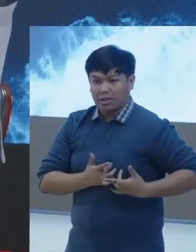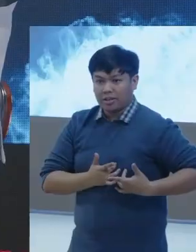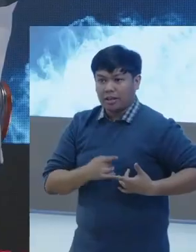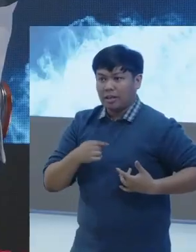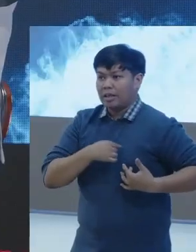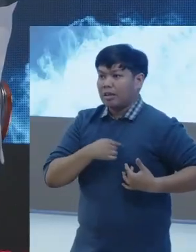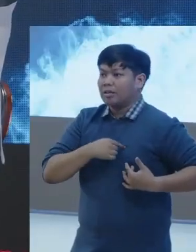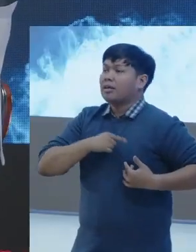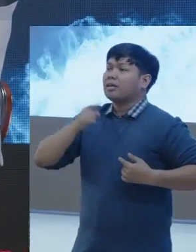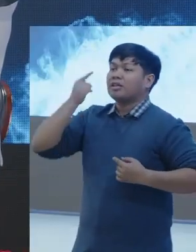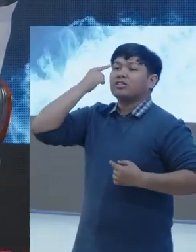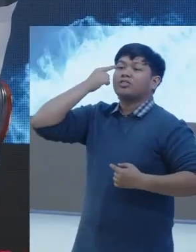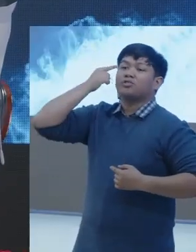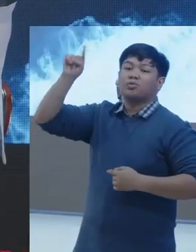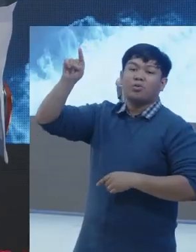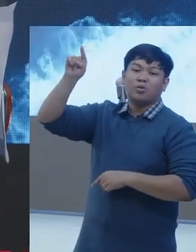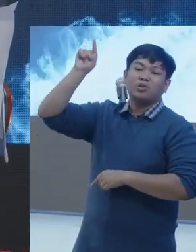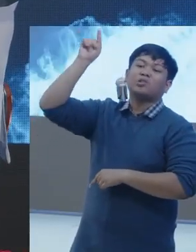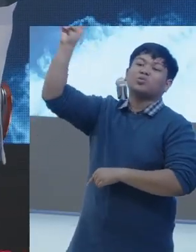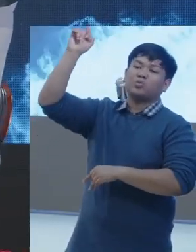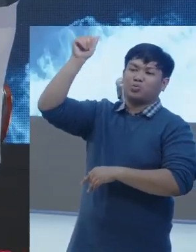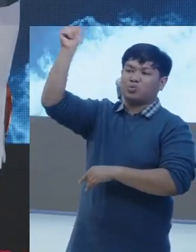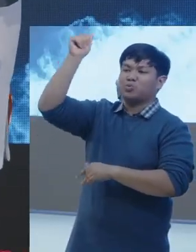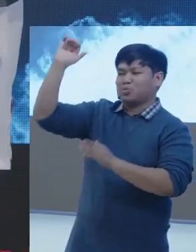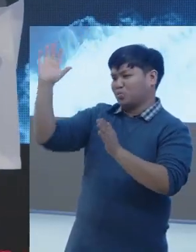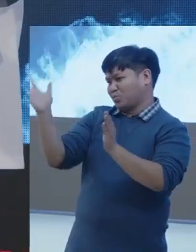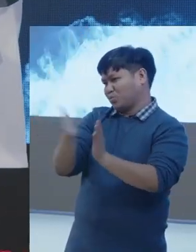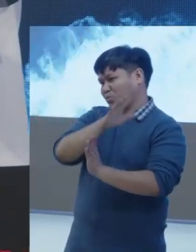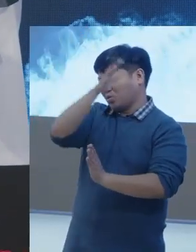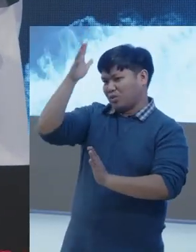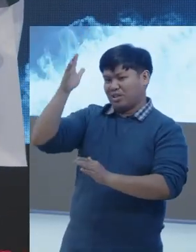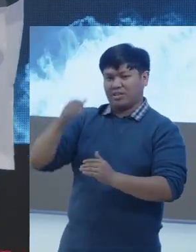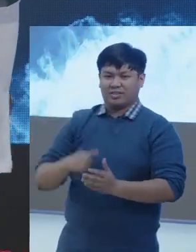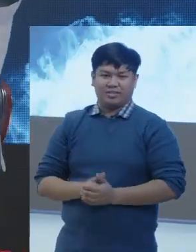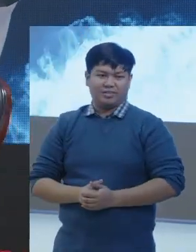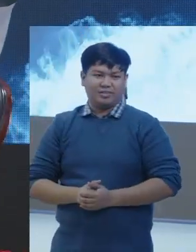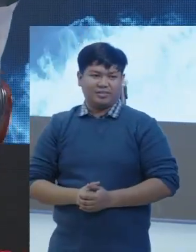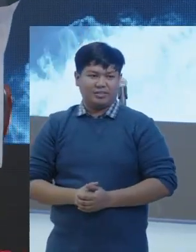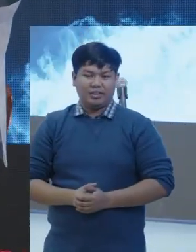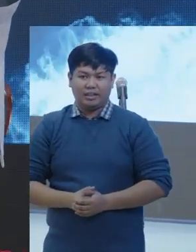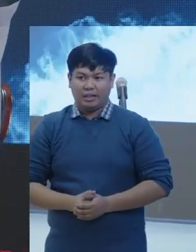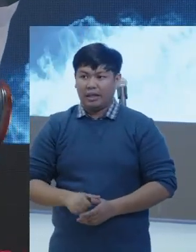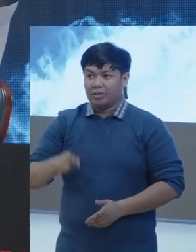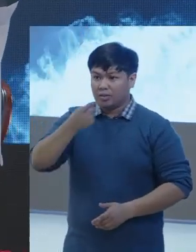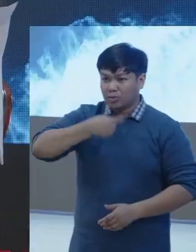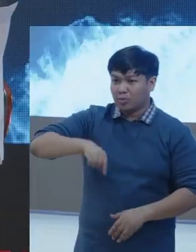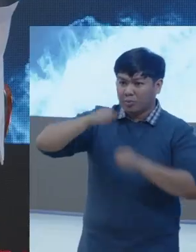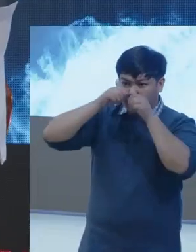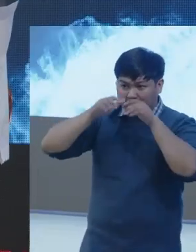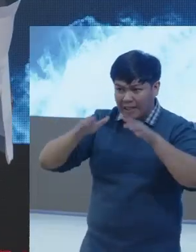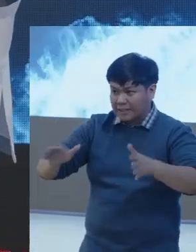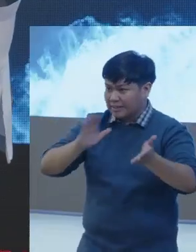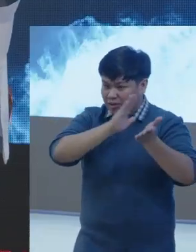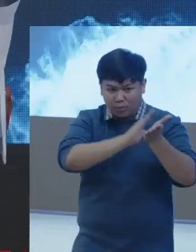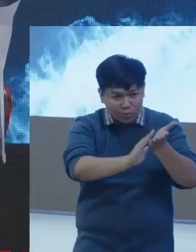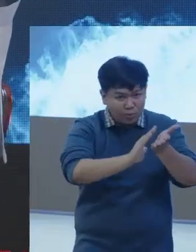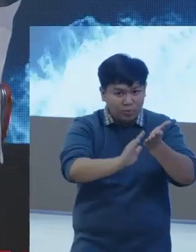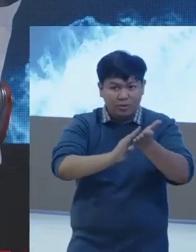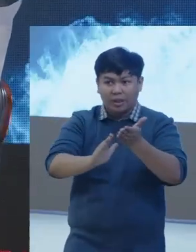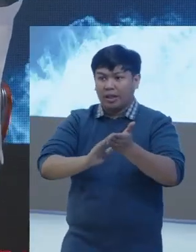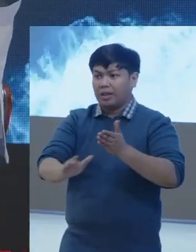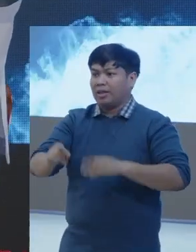siya nagpapatawad. Tayo ay nabibiyayaan, siya ay naluluwalhati. Sa tuwing tayo